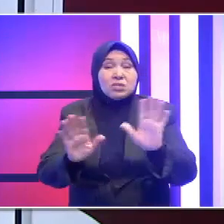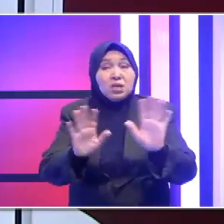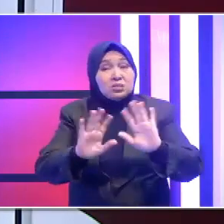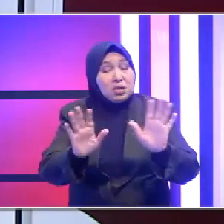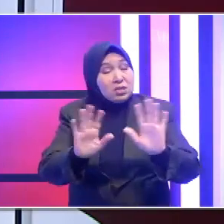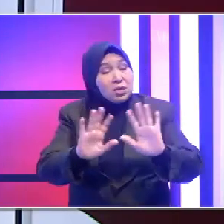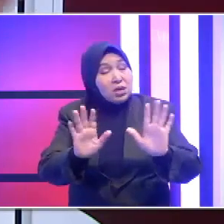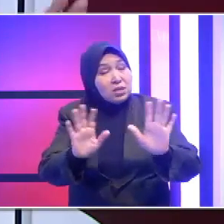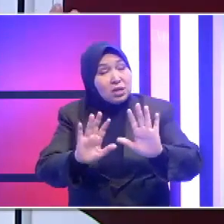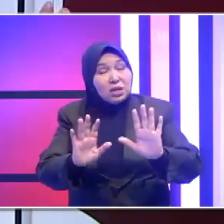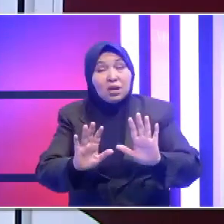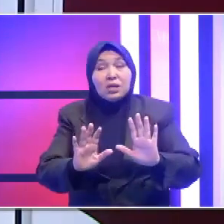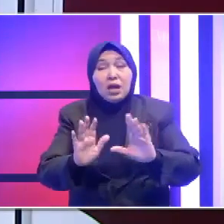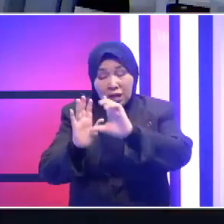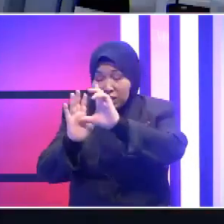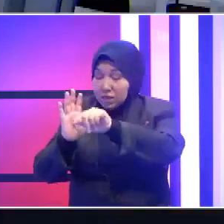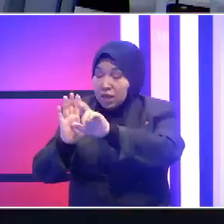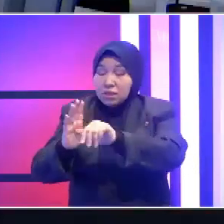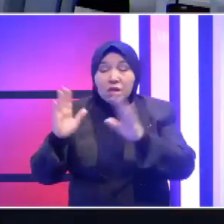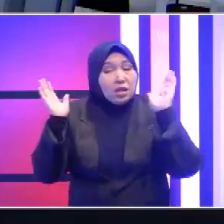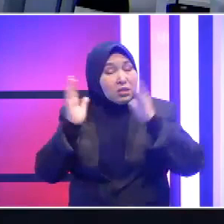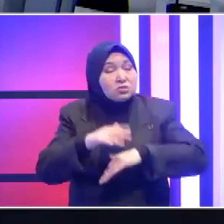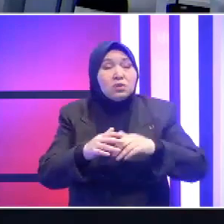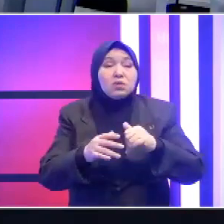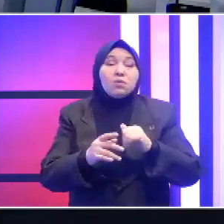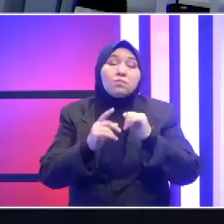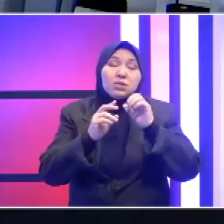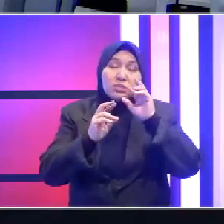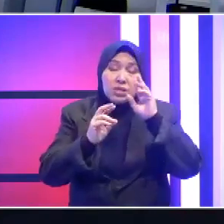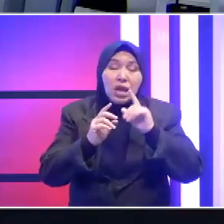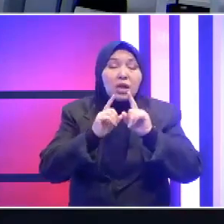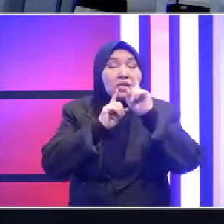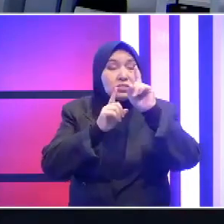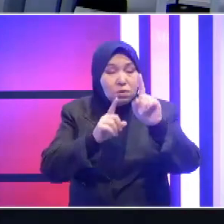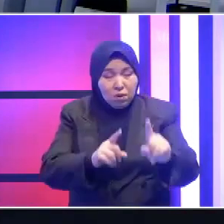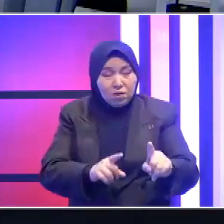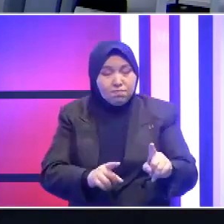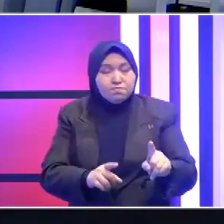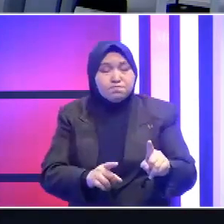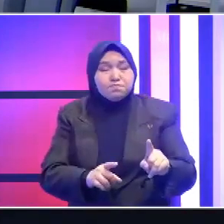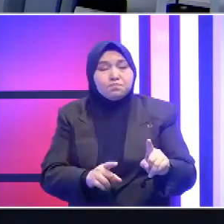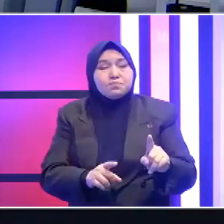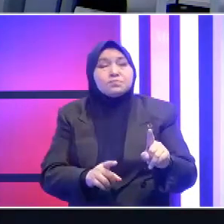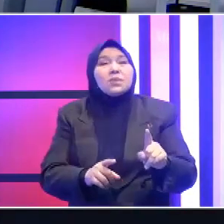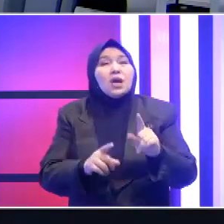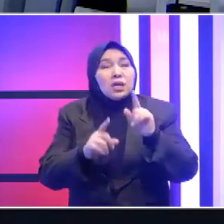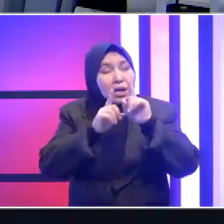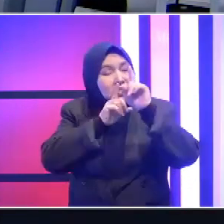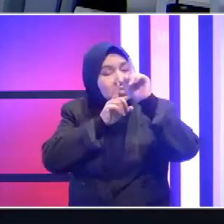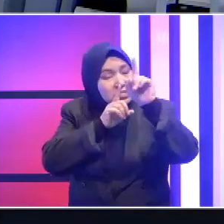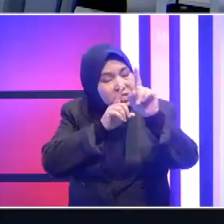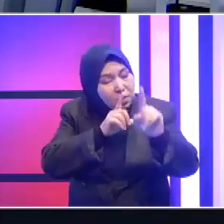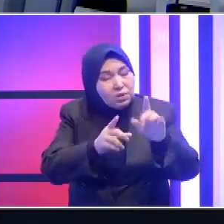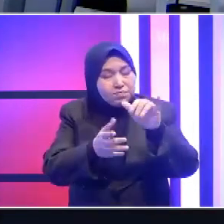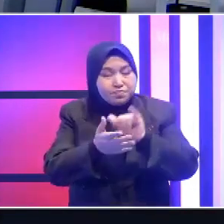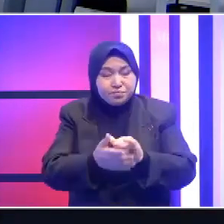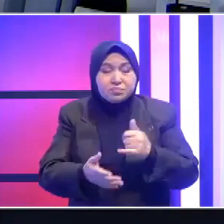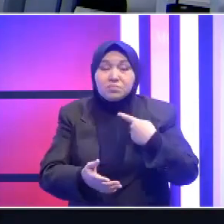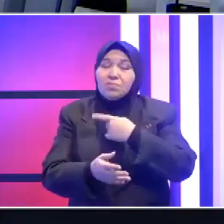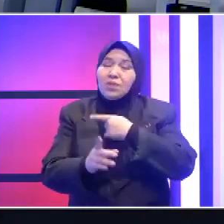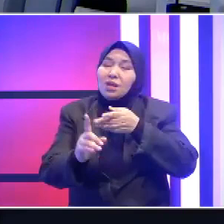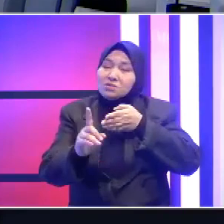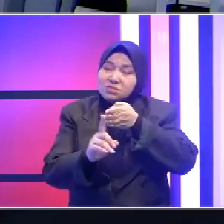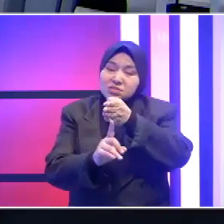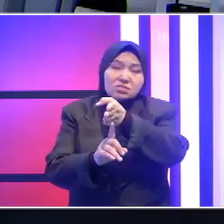mimpi-mimpi kemudian lu punya dia akan jawab Paul Robbana hudai ledina wainnal yang kami